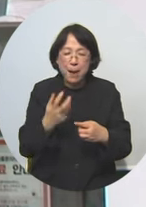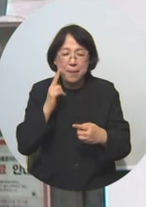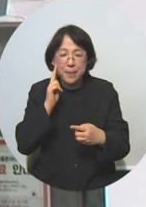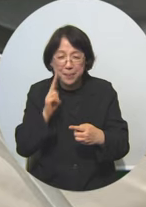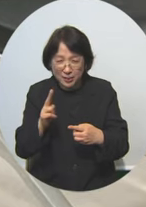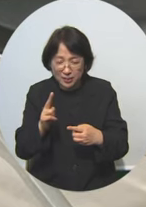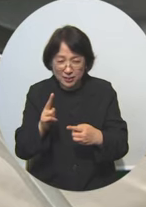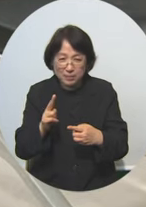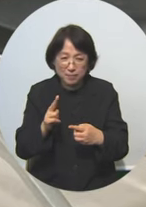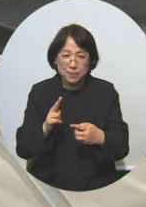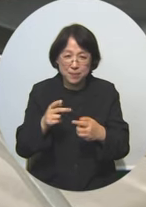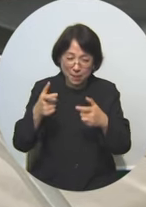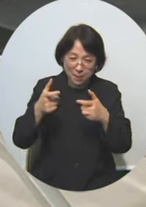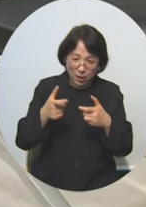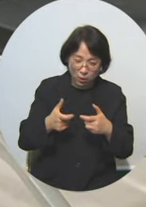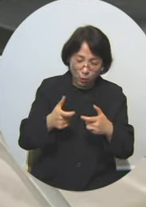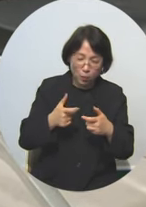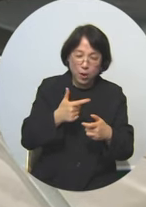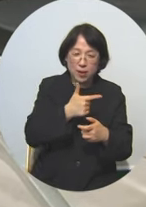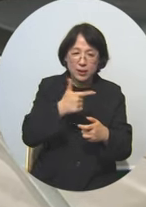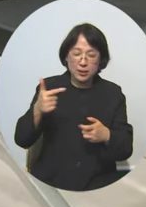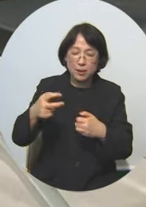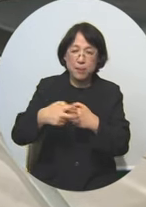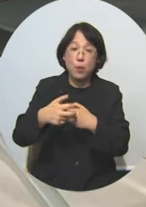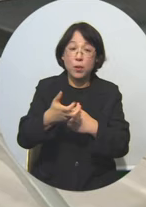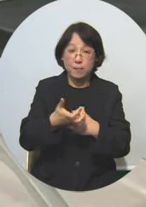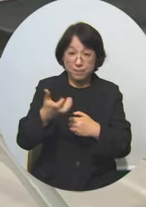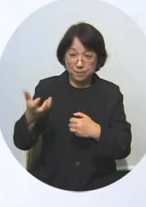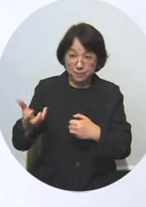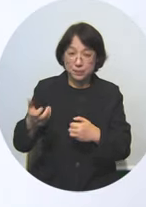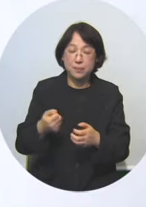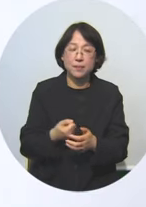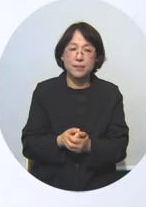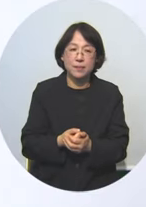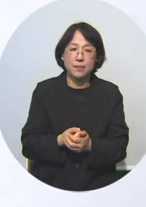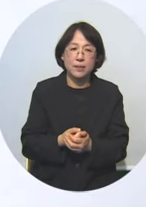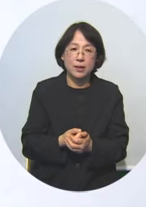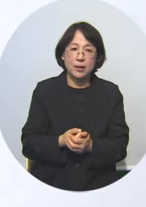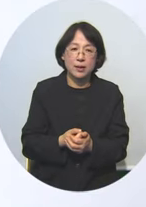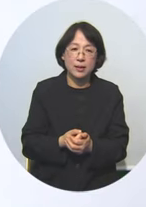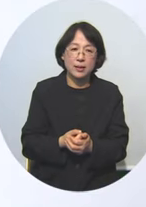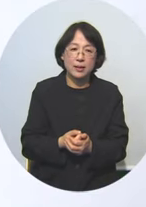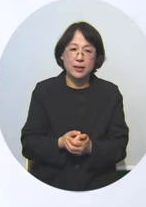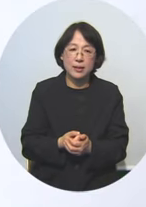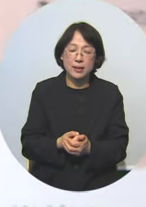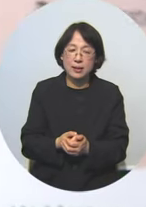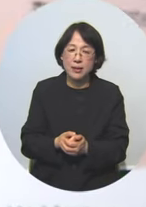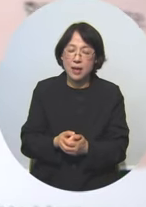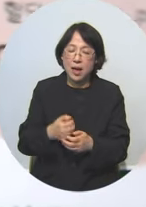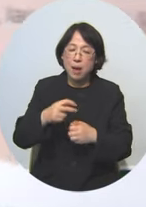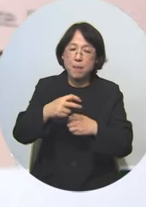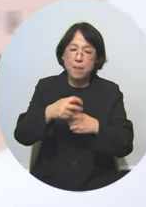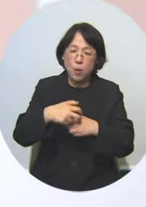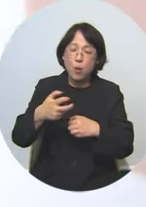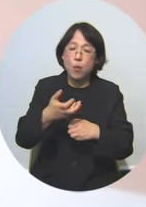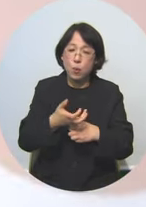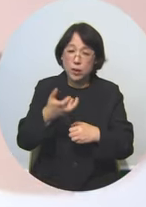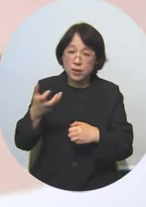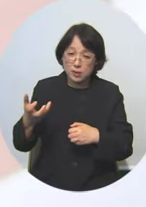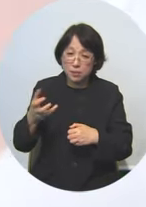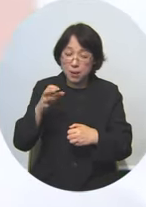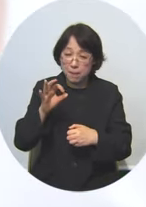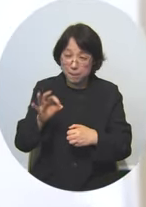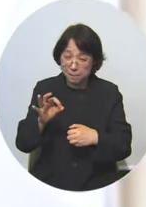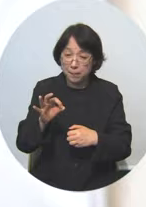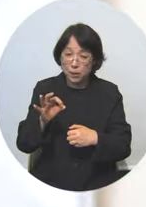진단을 받고 더 큰 동물병원으로 오게 됐습니다. 삐용이를 돌보는 이다은 씨는 병원을 옮겼지만 진료비를 사전에